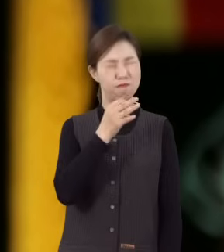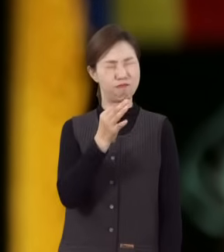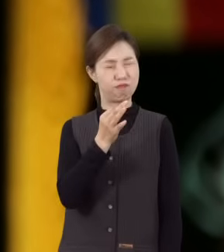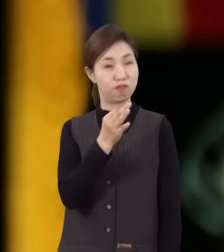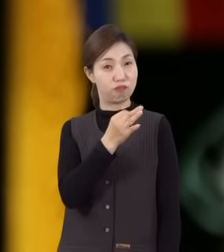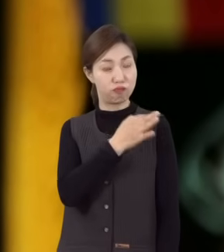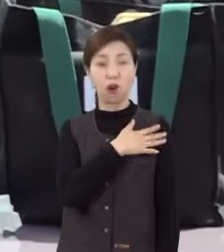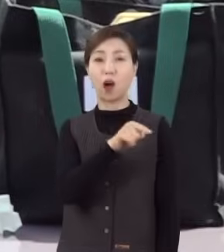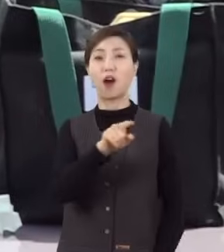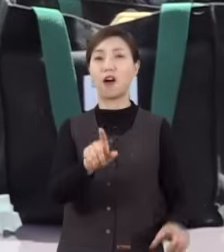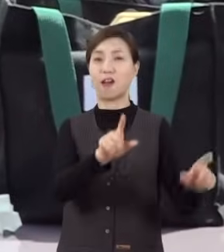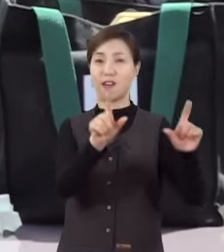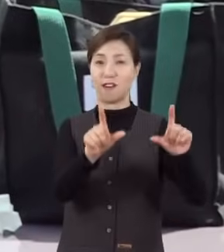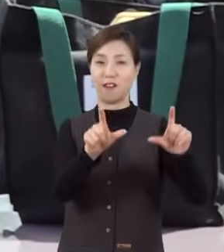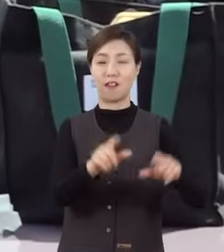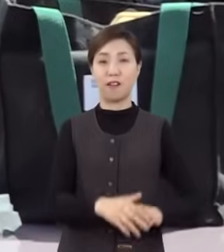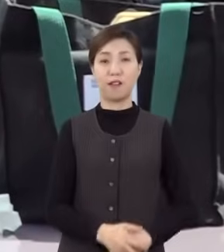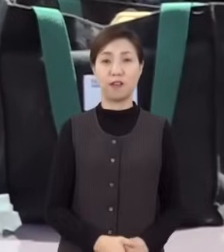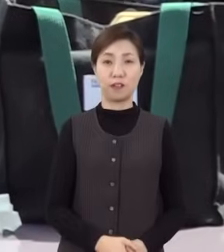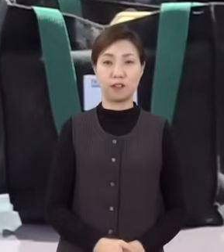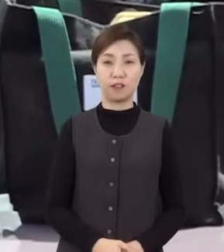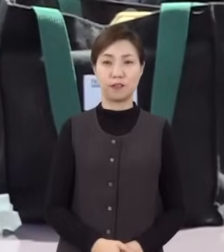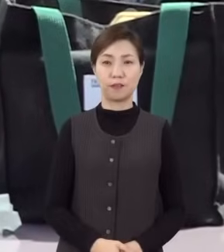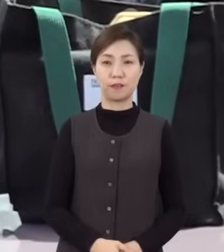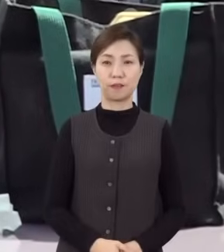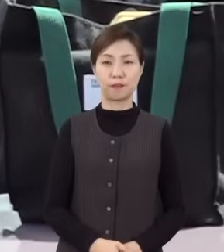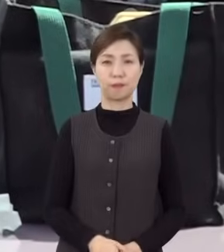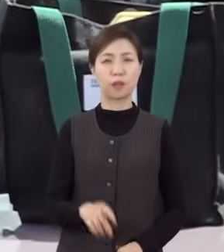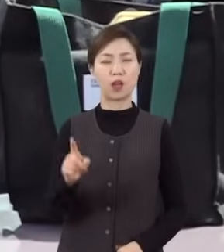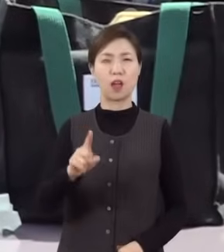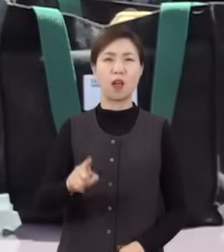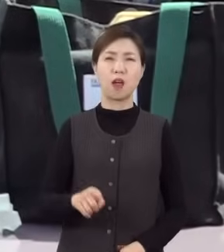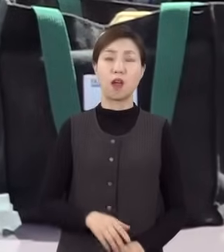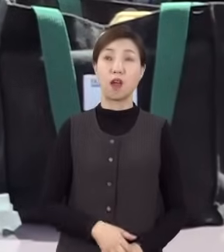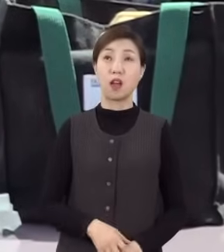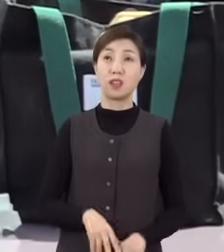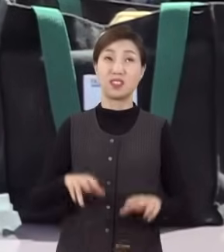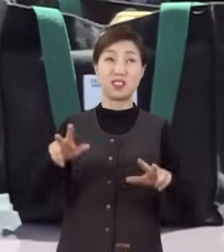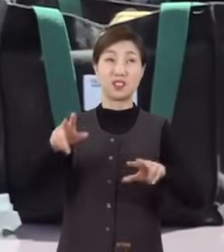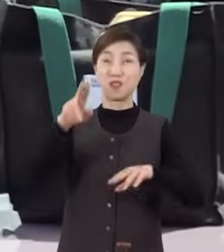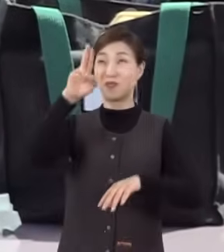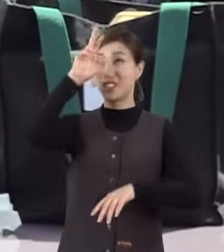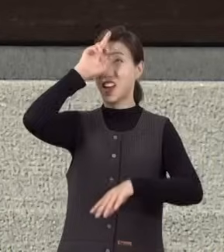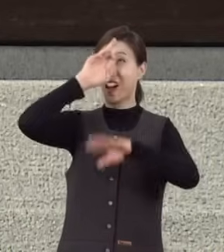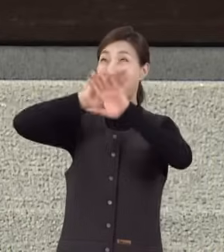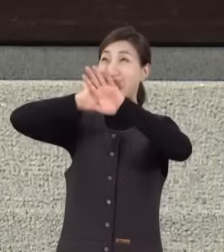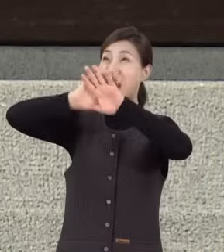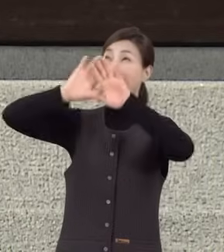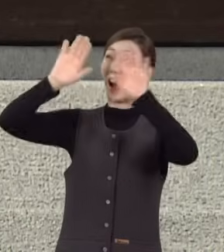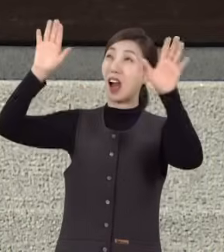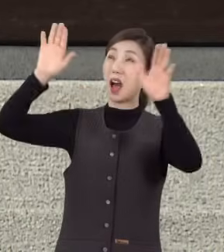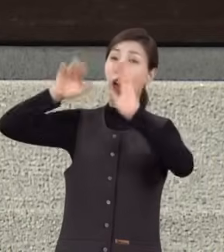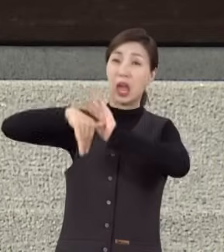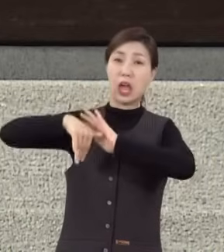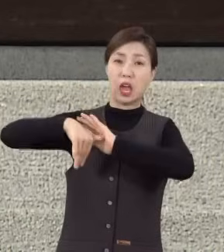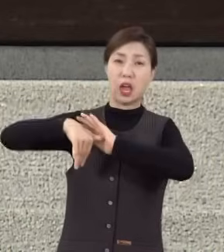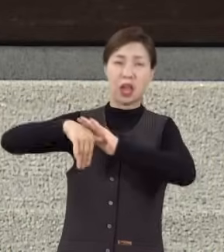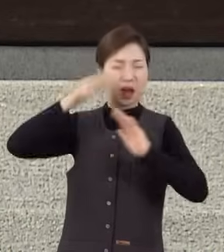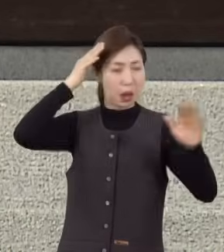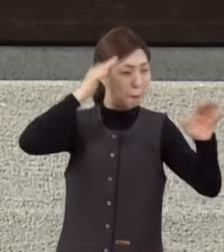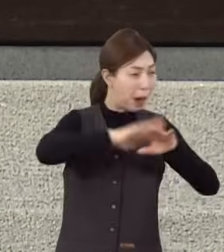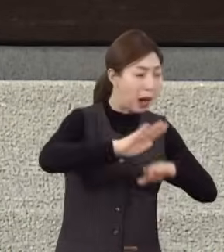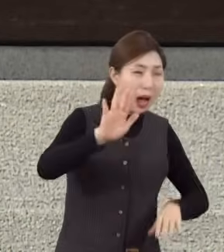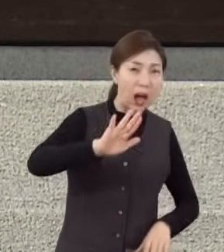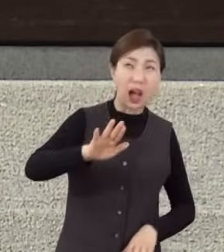비라선이라는 이름을 가진 부자가 살고 있었는데 그때 때마침 한낮에도 기생들을